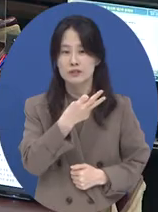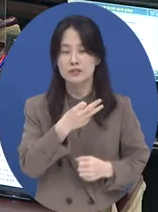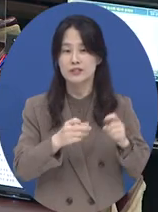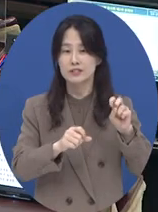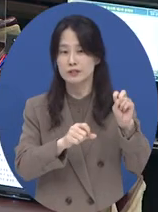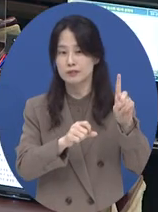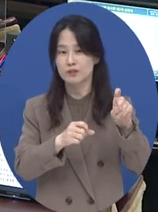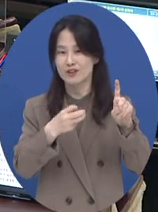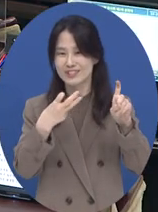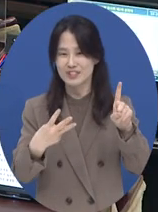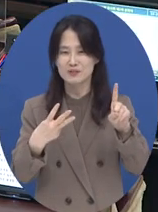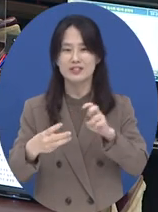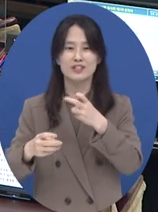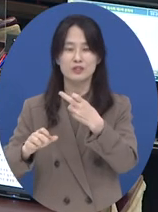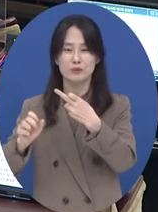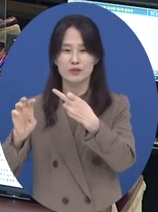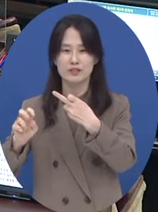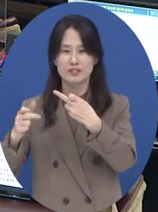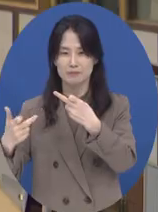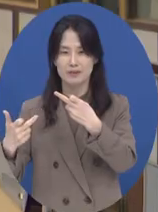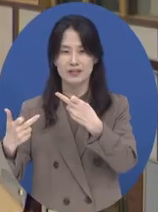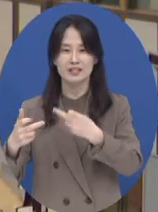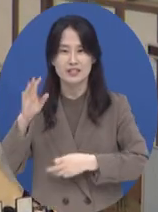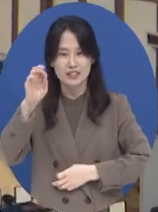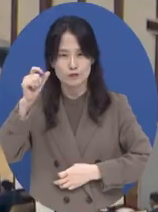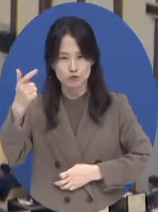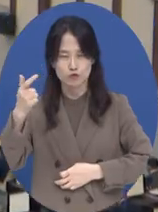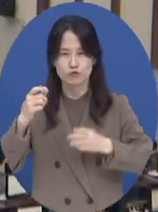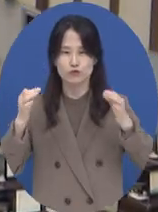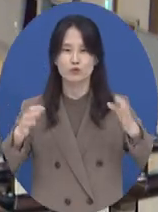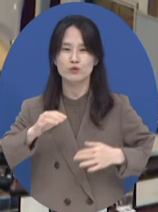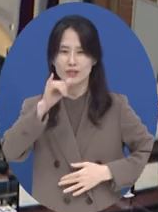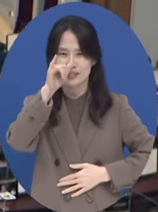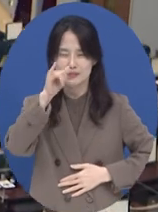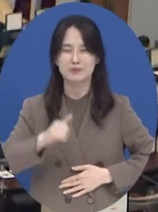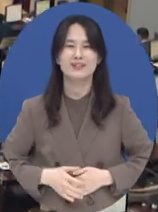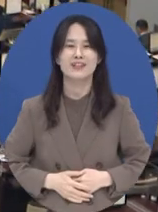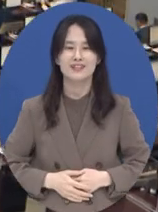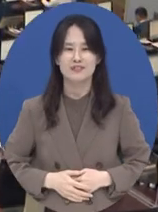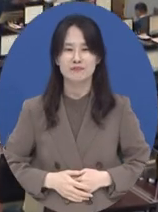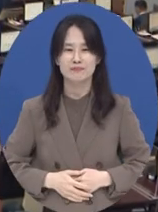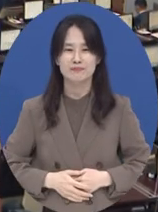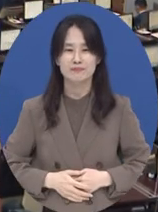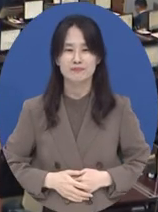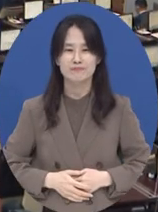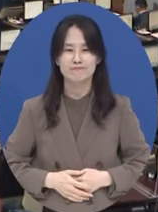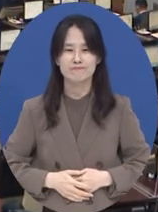18일까지 46일 동안의 일정으로 열립니다. 경기CCTV 최창순입니다.